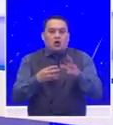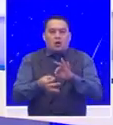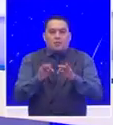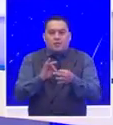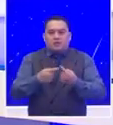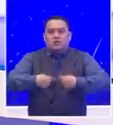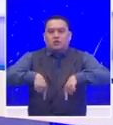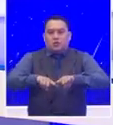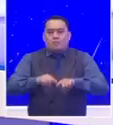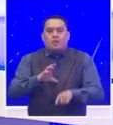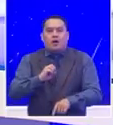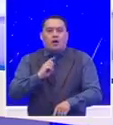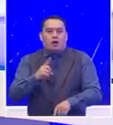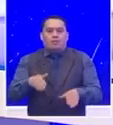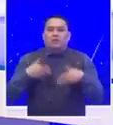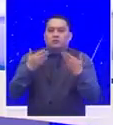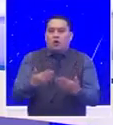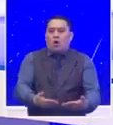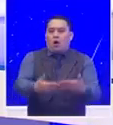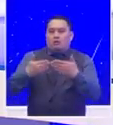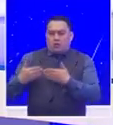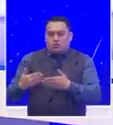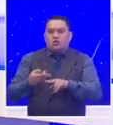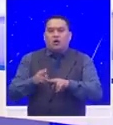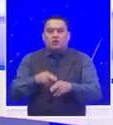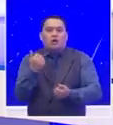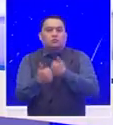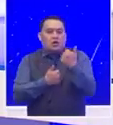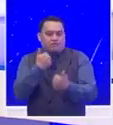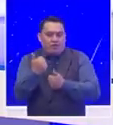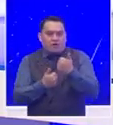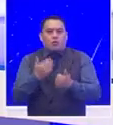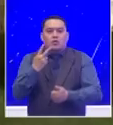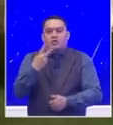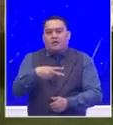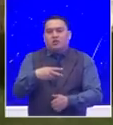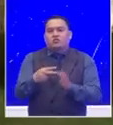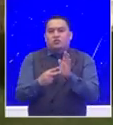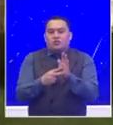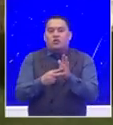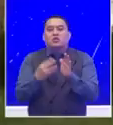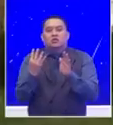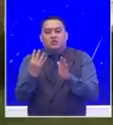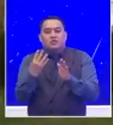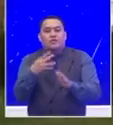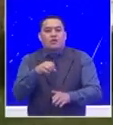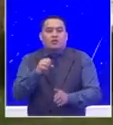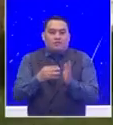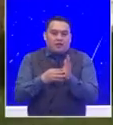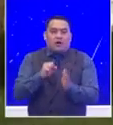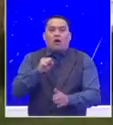олимпийского комитета Томасом Бахом предложил отложить соревнования. Они должны были состояться с 24 июля по 9